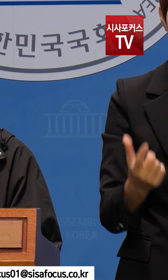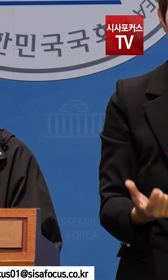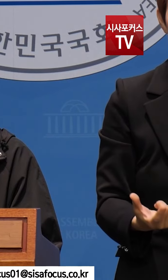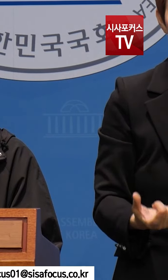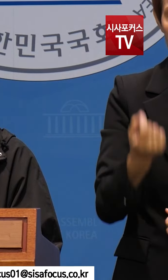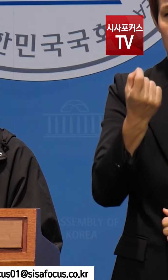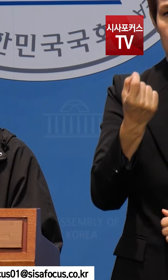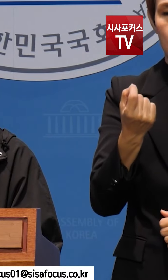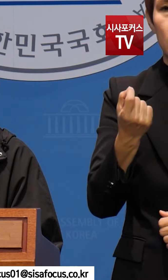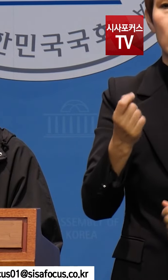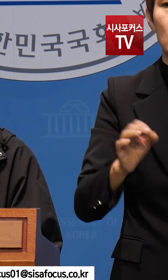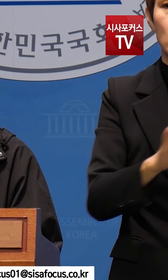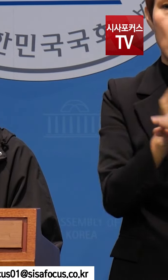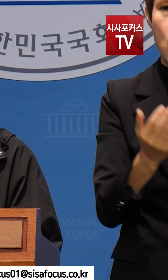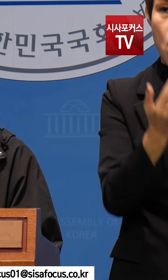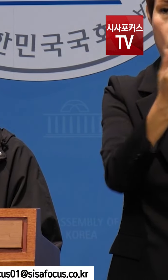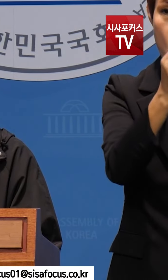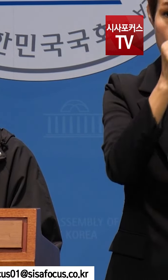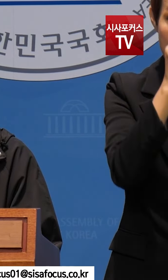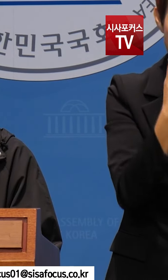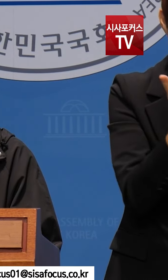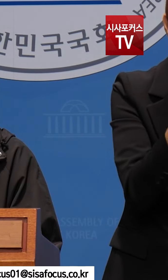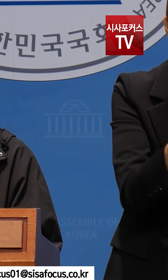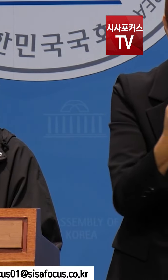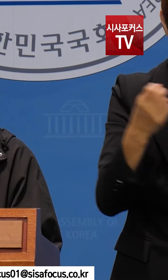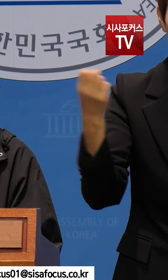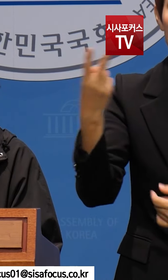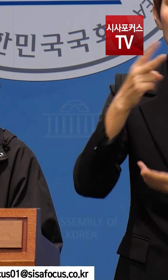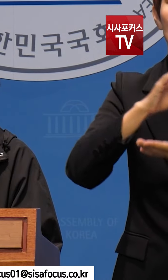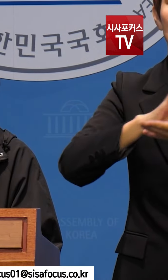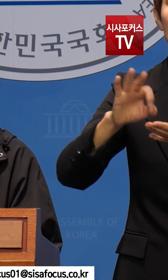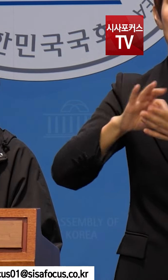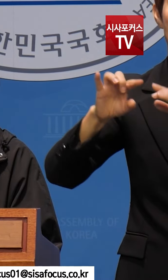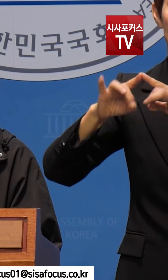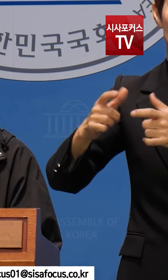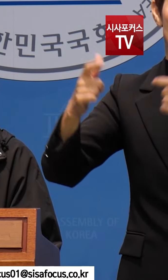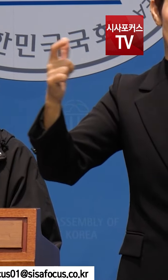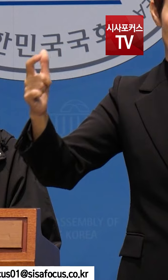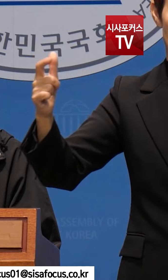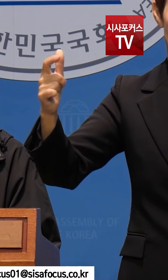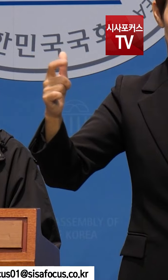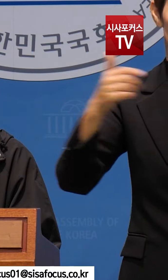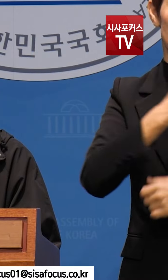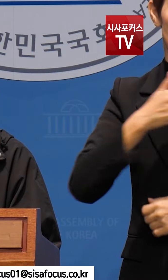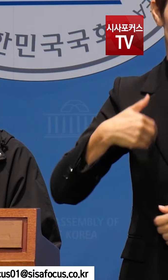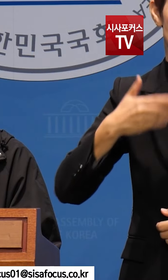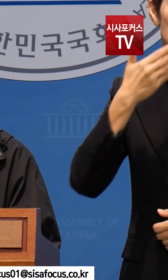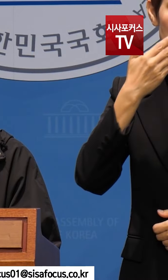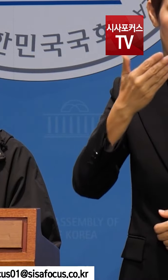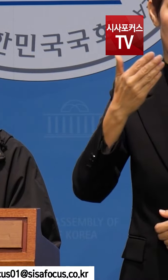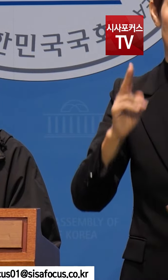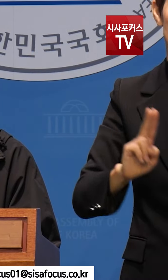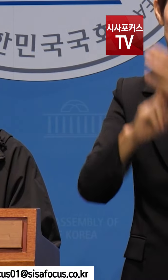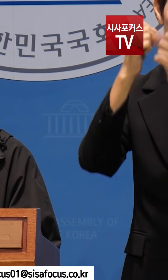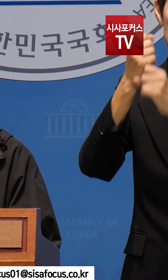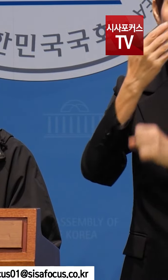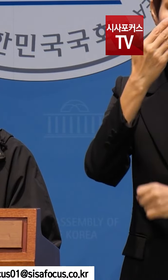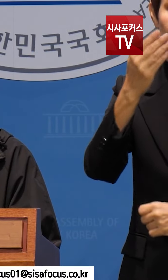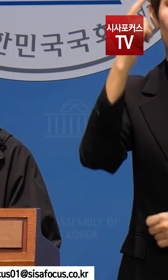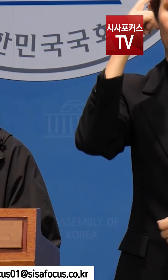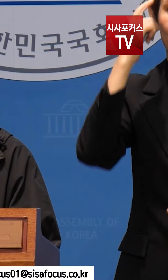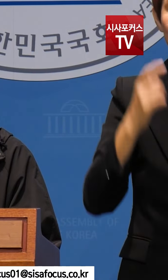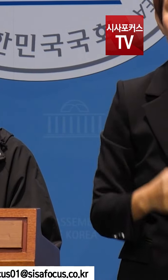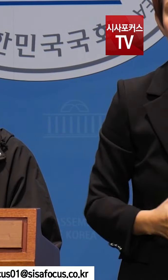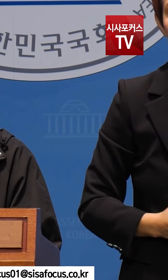우리가 이룬 경제 성장만큼이나 재 재생 에너지 확대 부분에서도 우리의 기적을 만들 수 있을 것이라